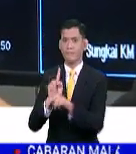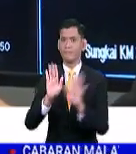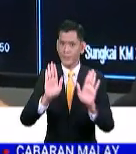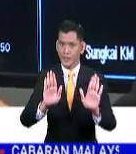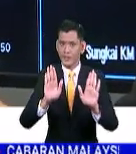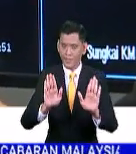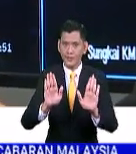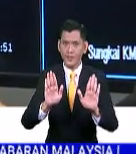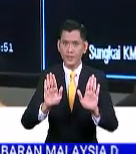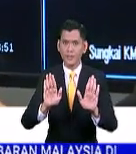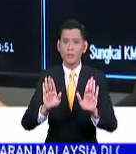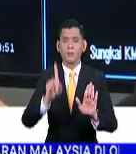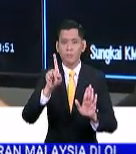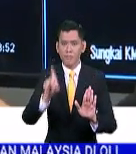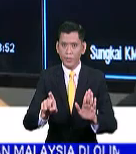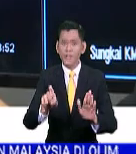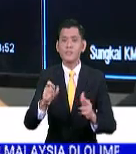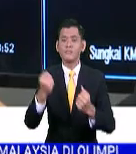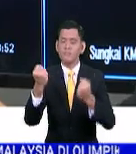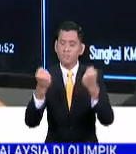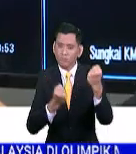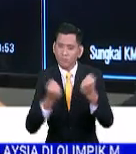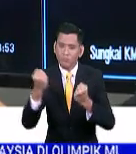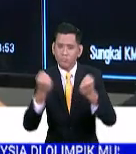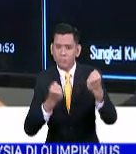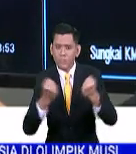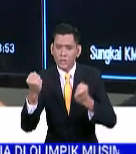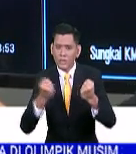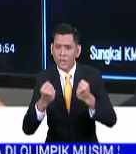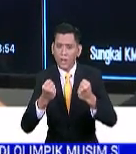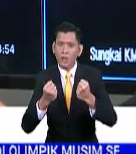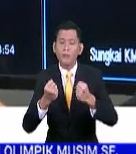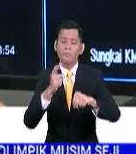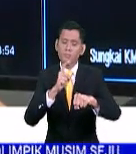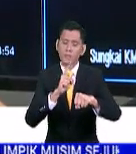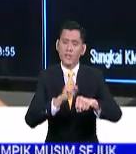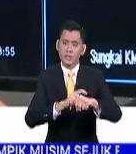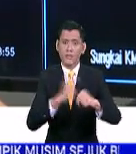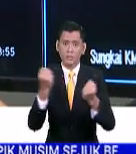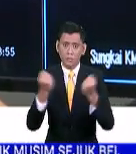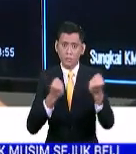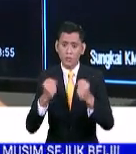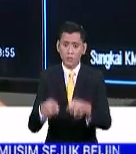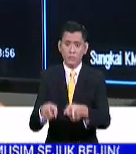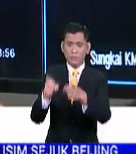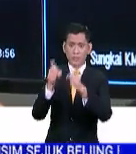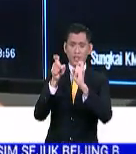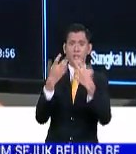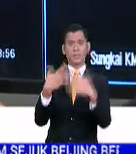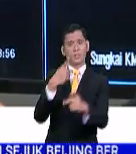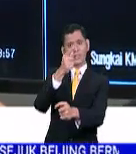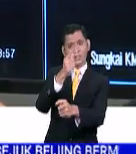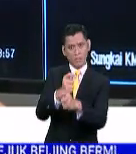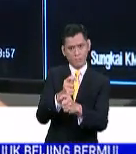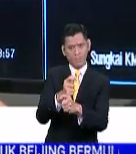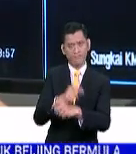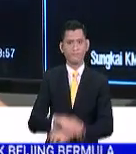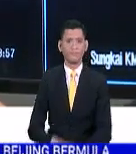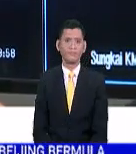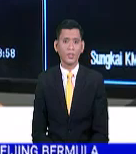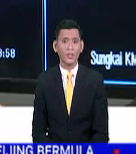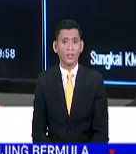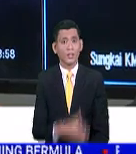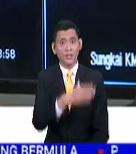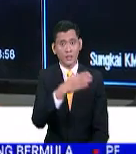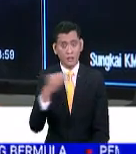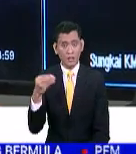dan mematuhi had laju yang telah ditetapkan oleh LLM. Jadi selain itu,